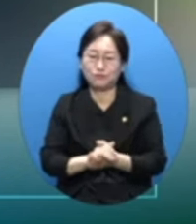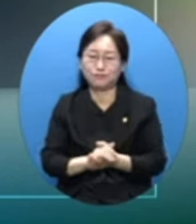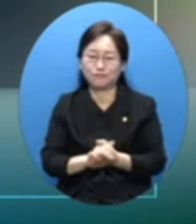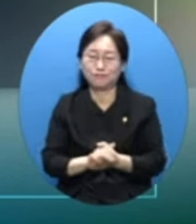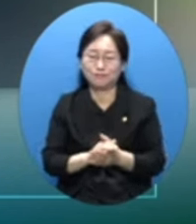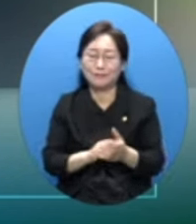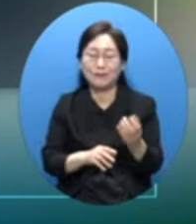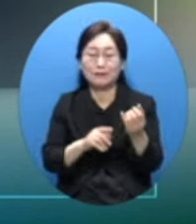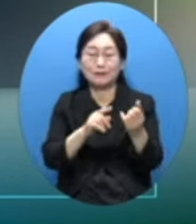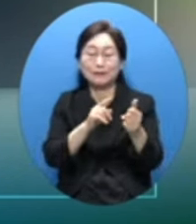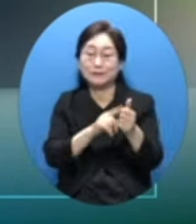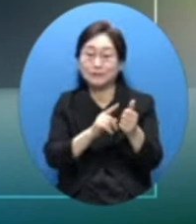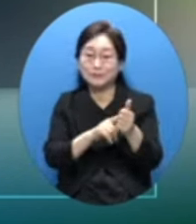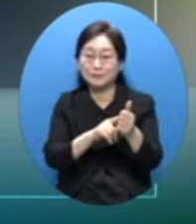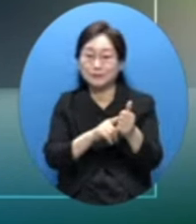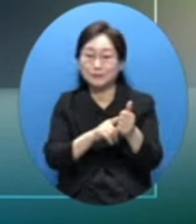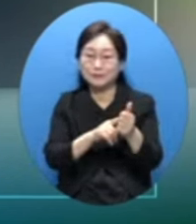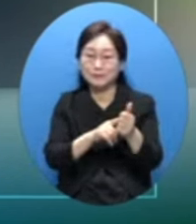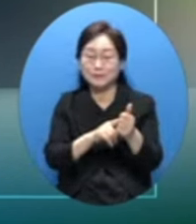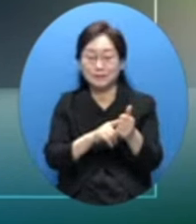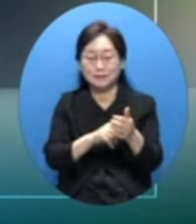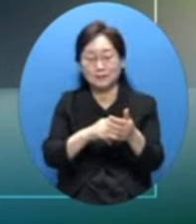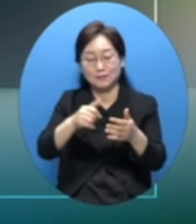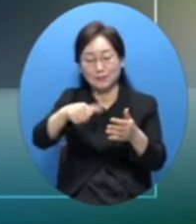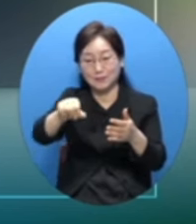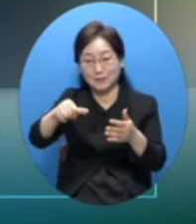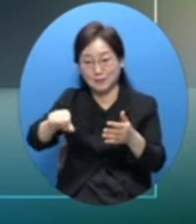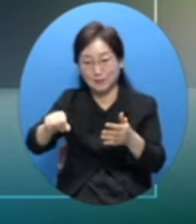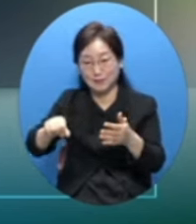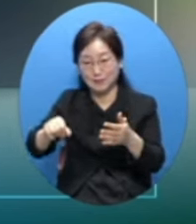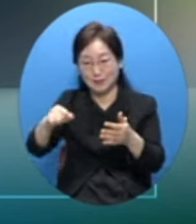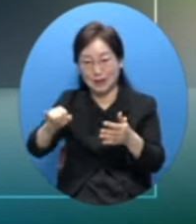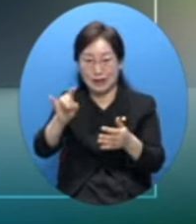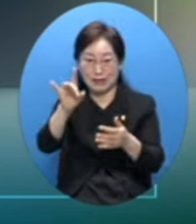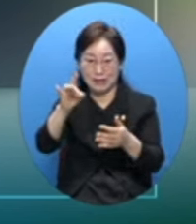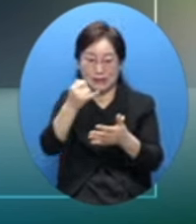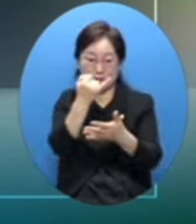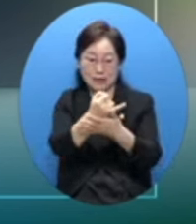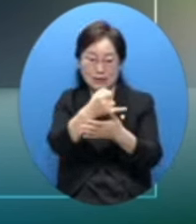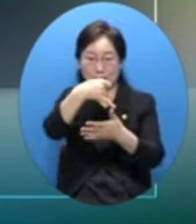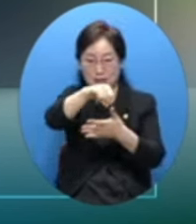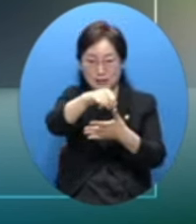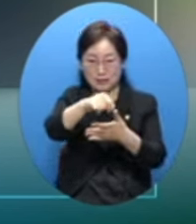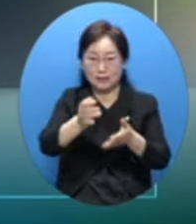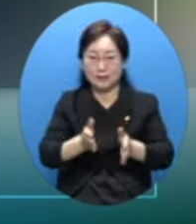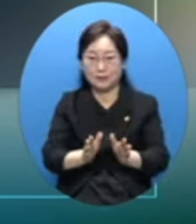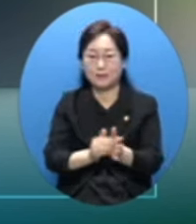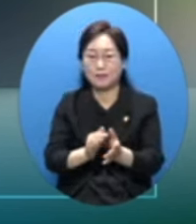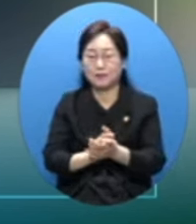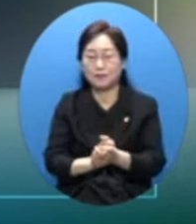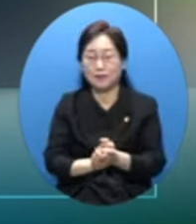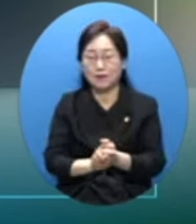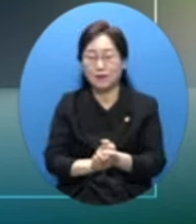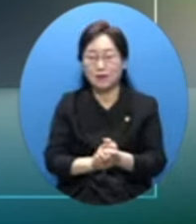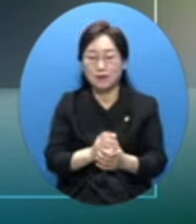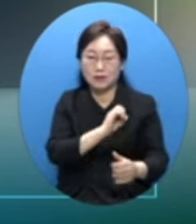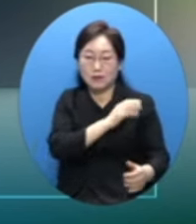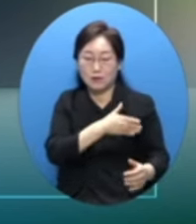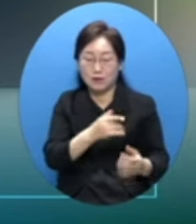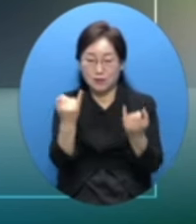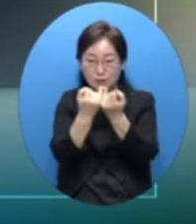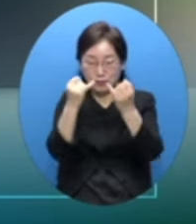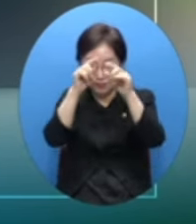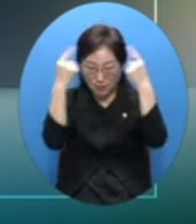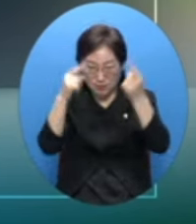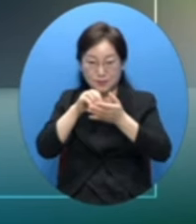이어령 박사의 이남일녀 중 장녀로 태어났는데 1978년도 이화여자대학교에 입학을 해가지고